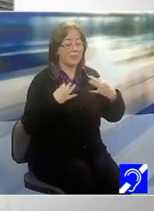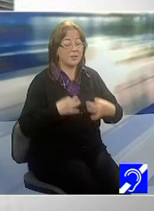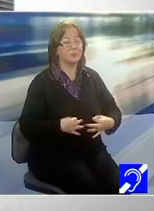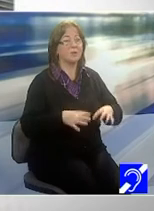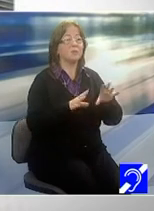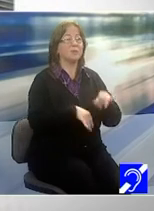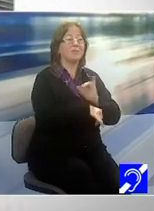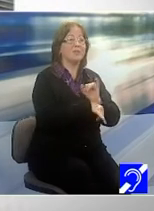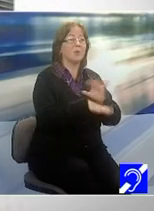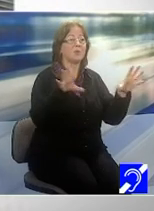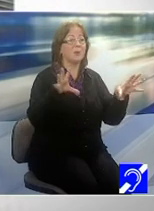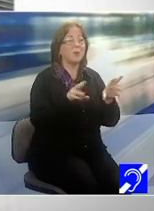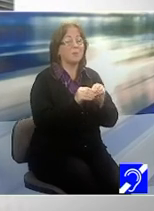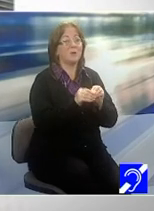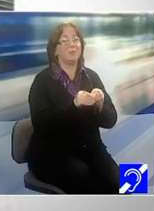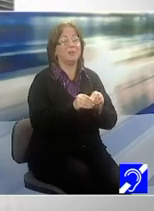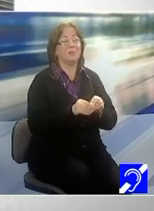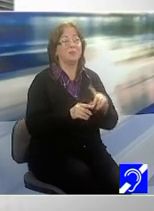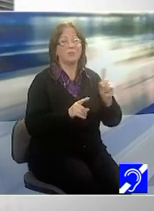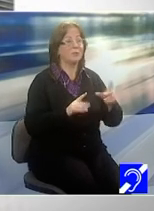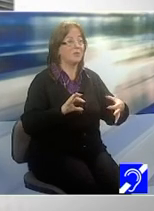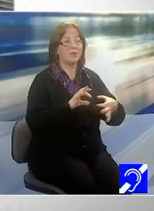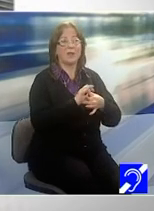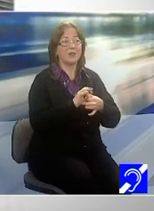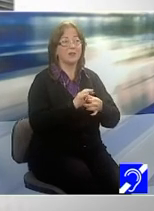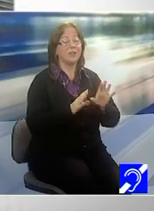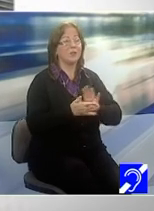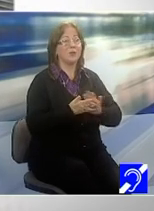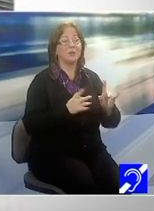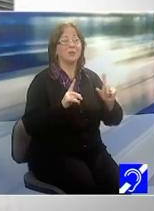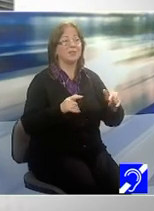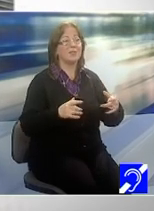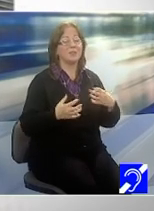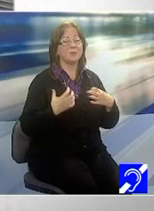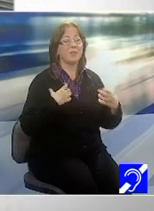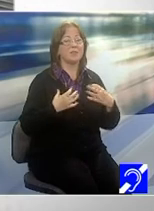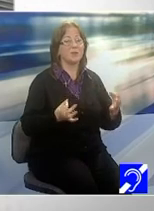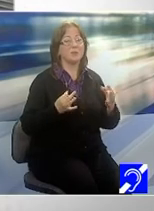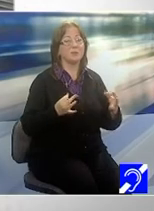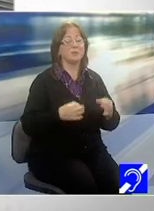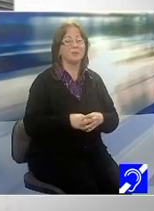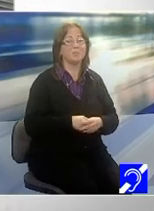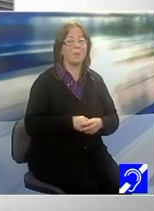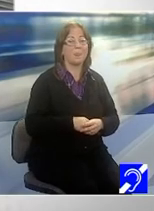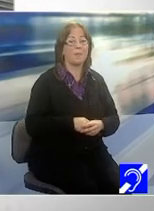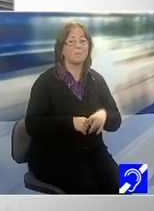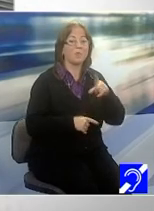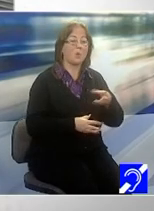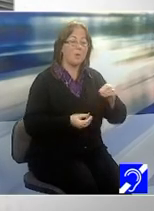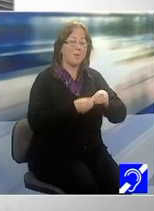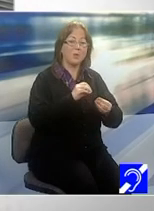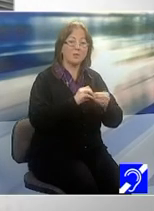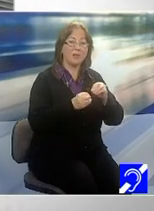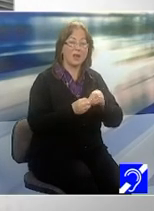lanț care, dacă nu se leagă, nu iese spectacol. Asta e clar. Ai avut îndrăzneala să montezi într-o